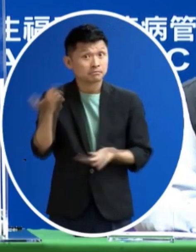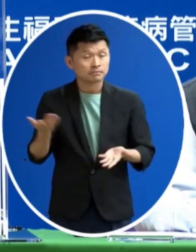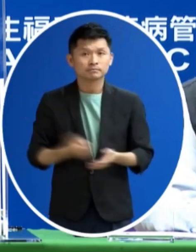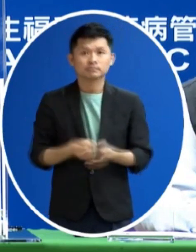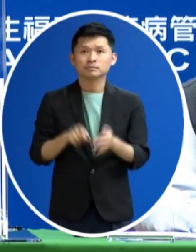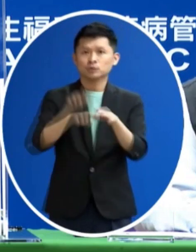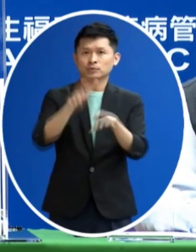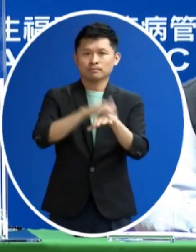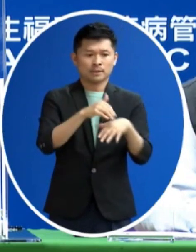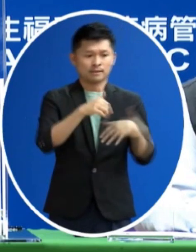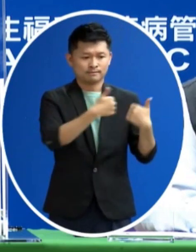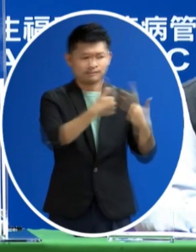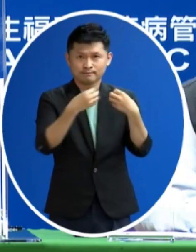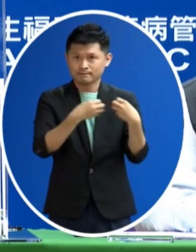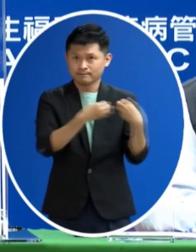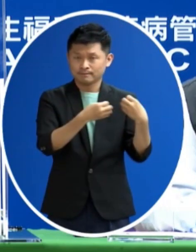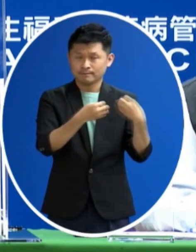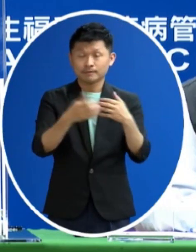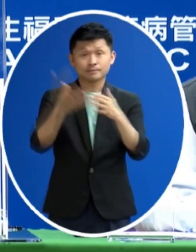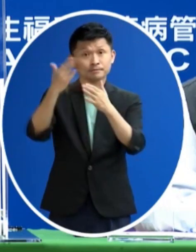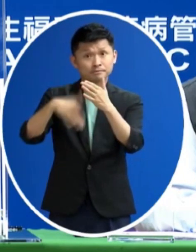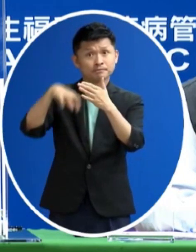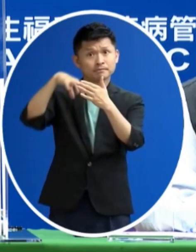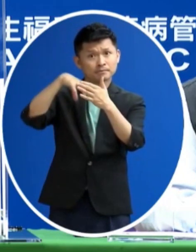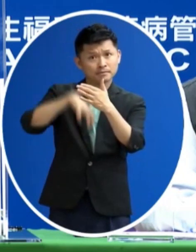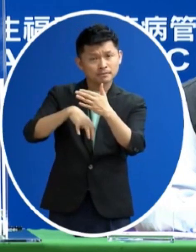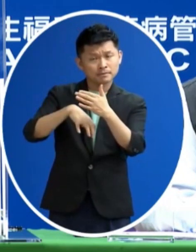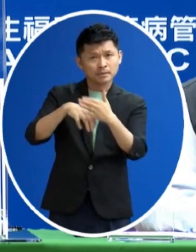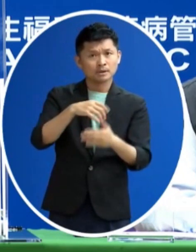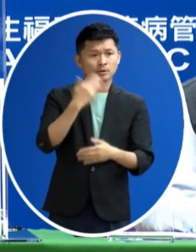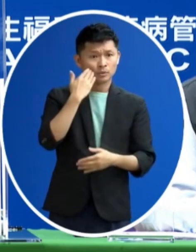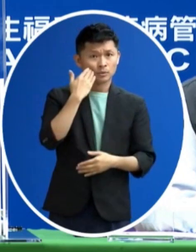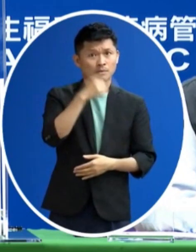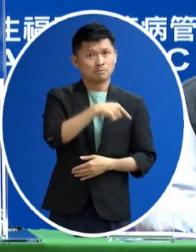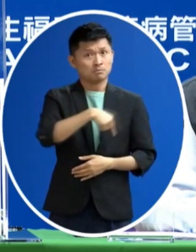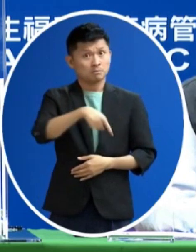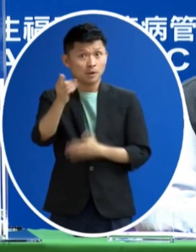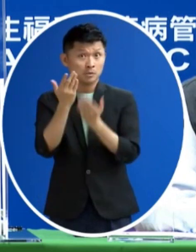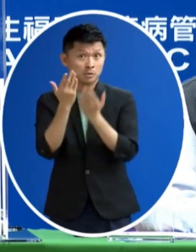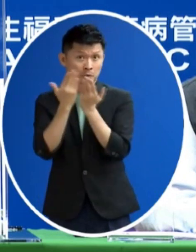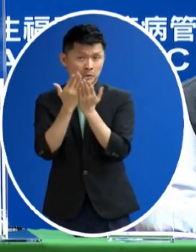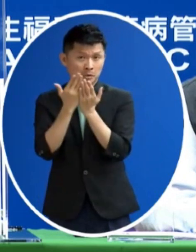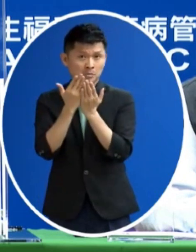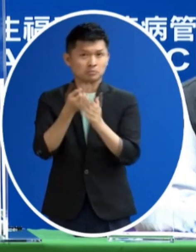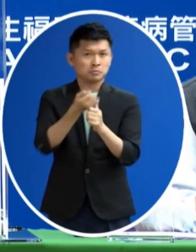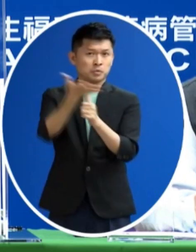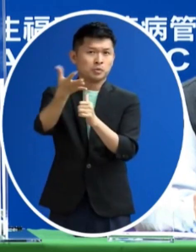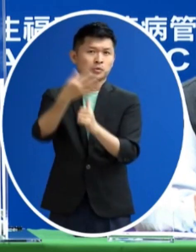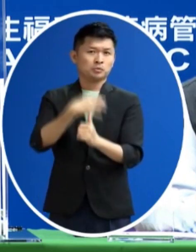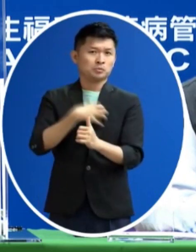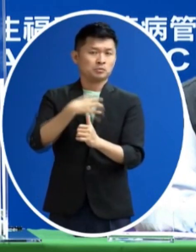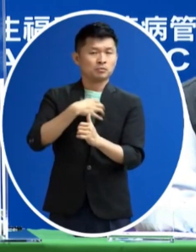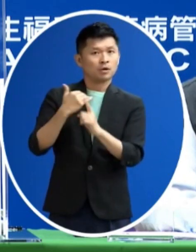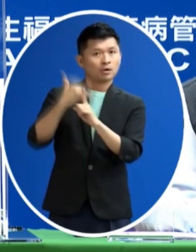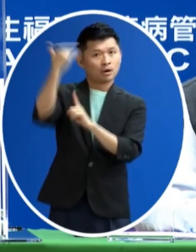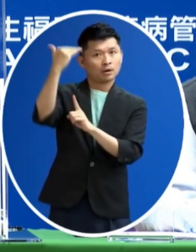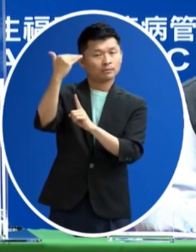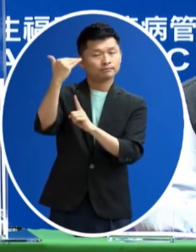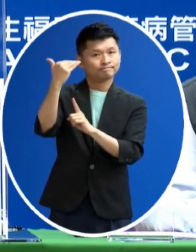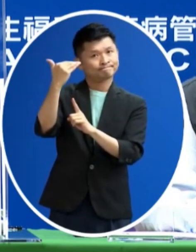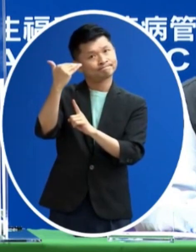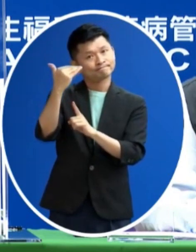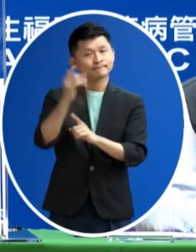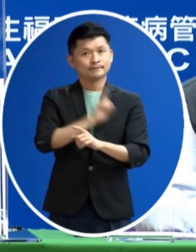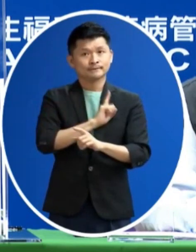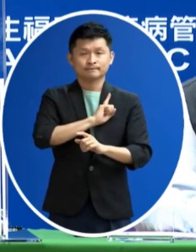上哈，在专家的讨论认为，在学校里面直接叫去上课，可能这个风险就相对的高，哦，所以可能在